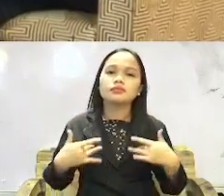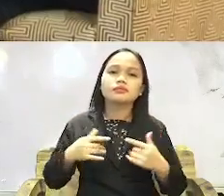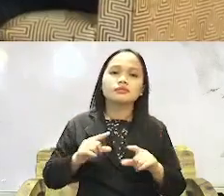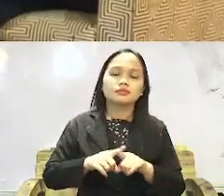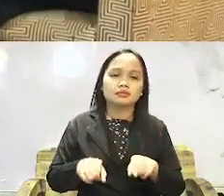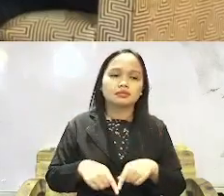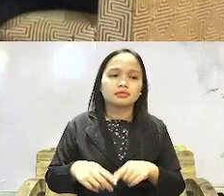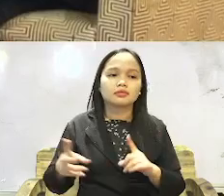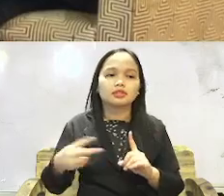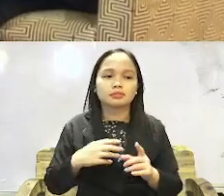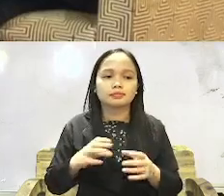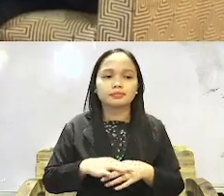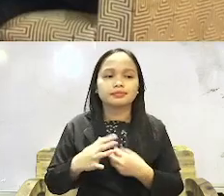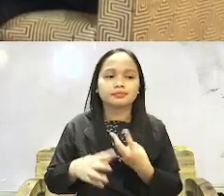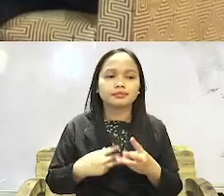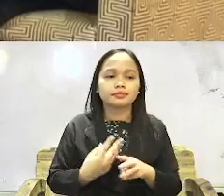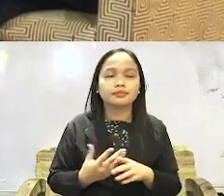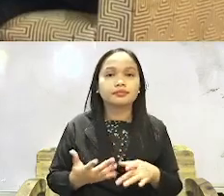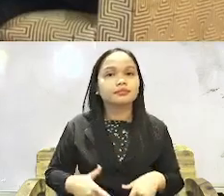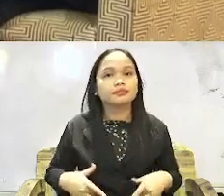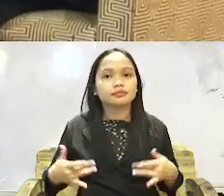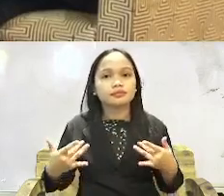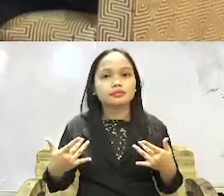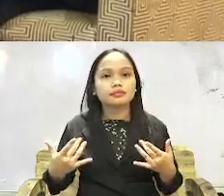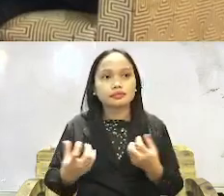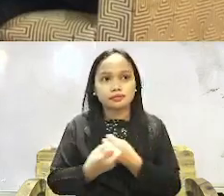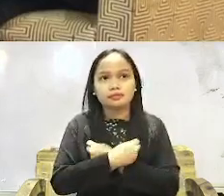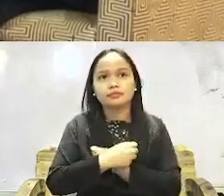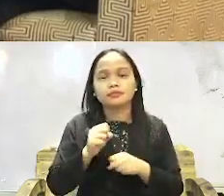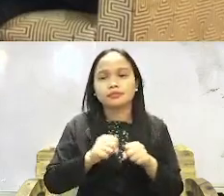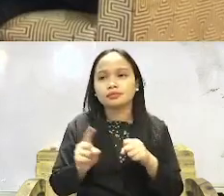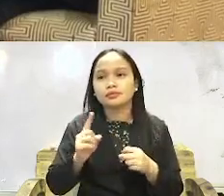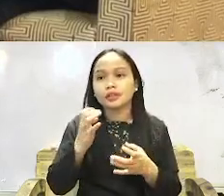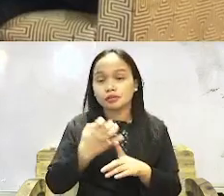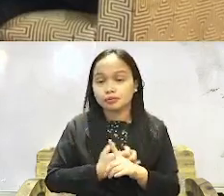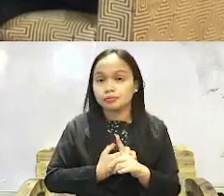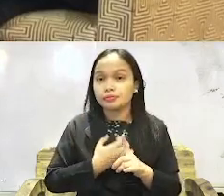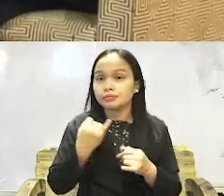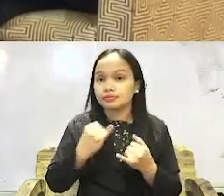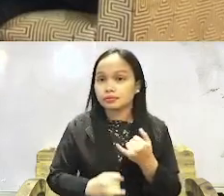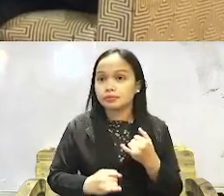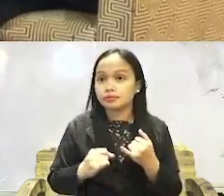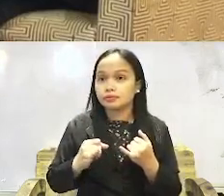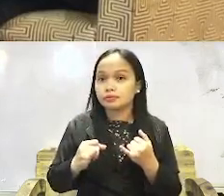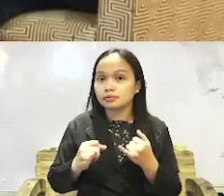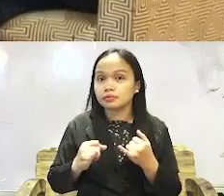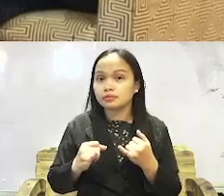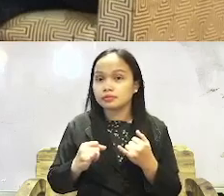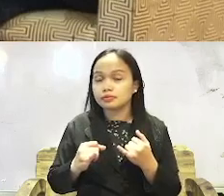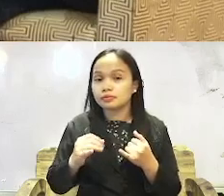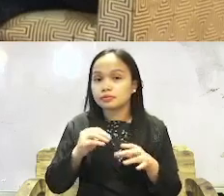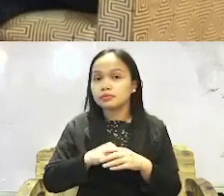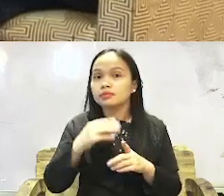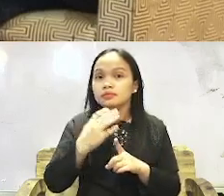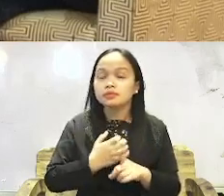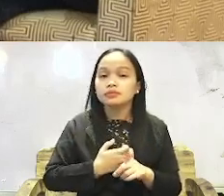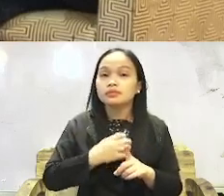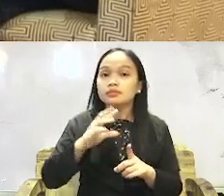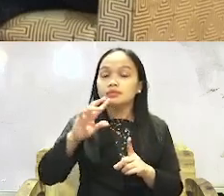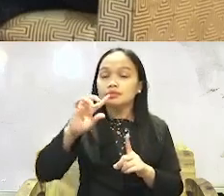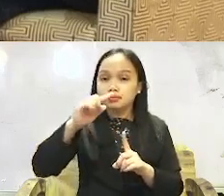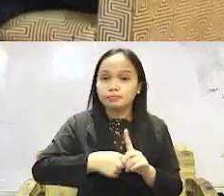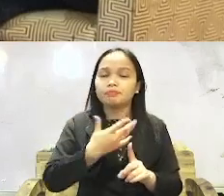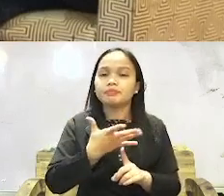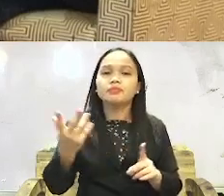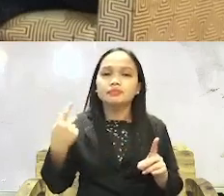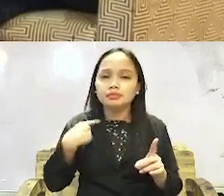worldly love. Alright, so tingnan natin. Dahil sabi ko nga, every last episode natin for every month, ay dyan tayo